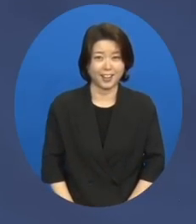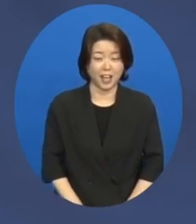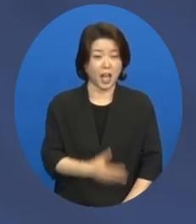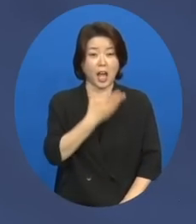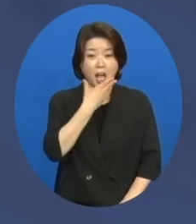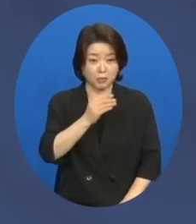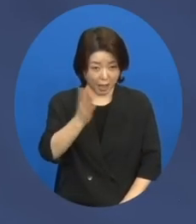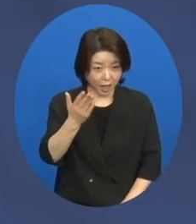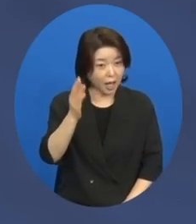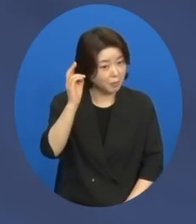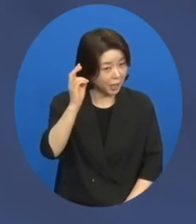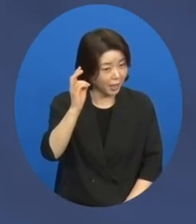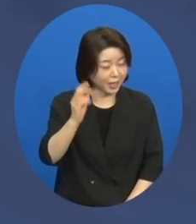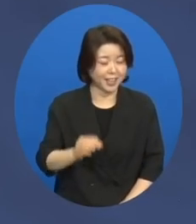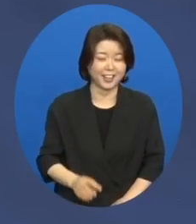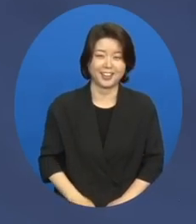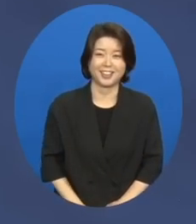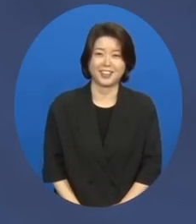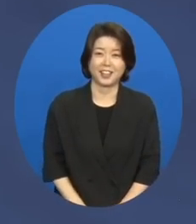행복하실 거예요.